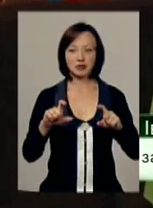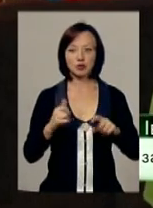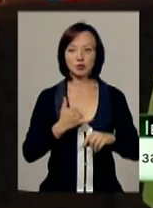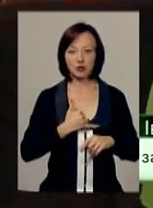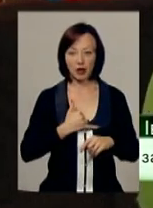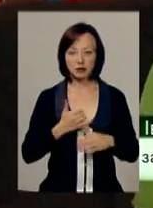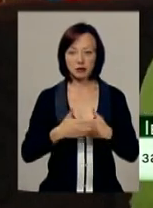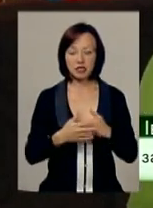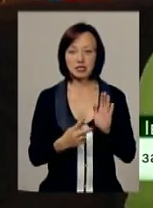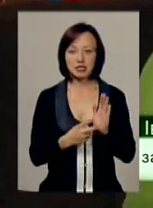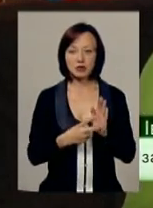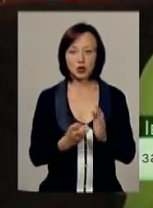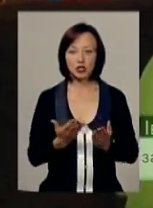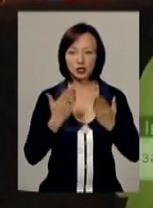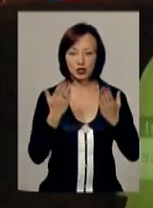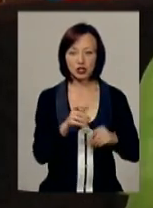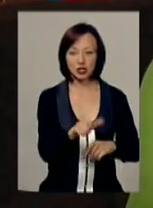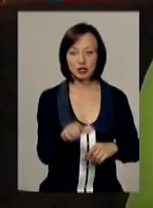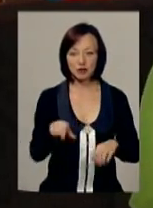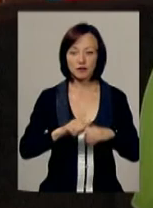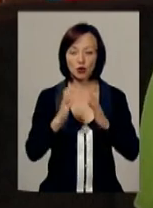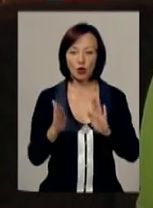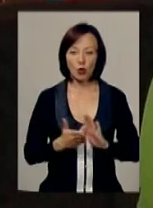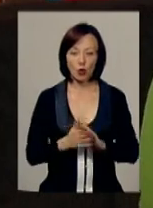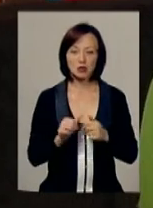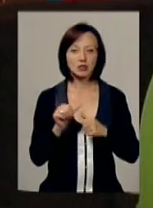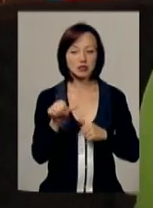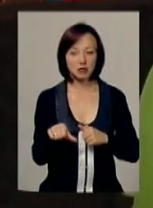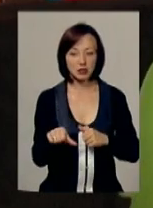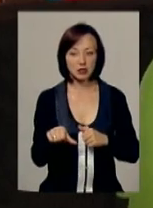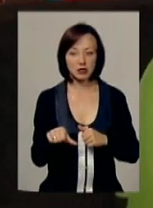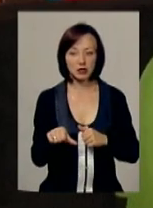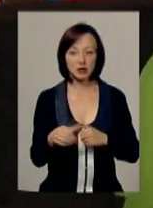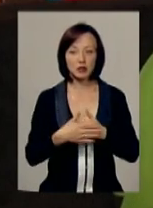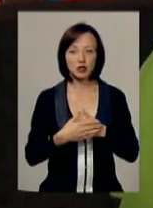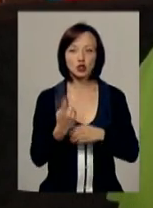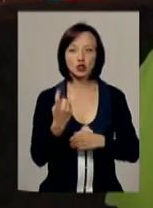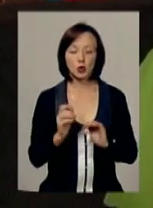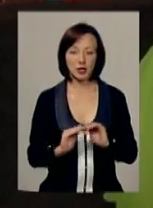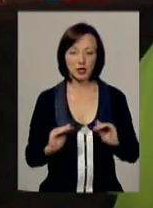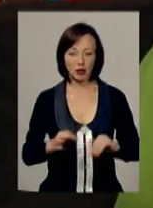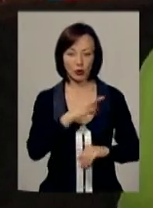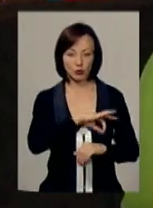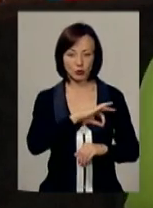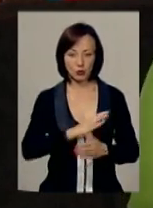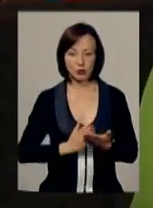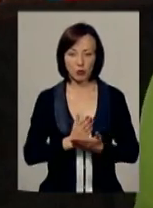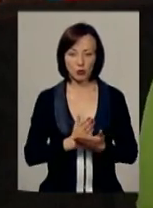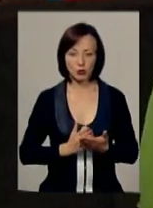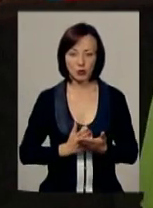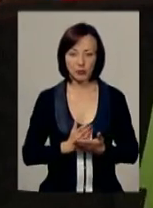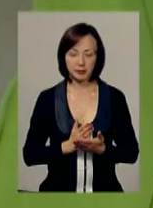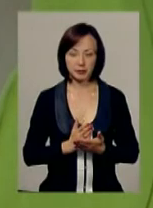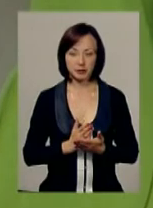нас близько 700 читачів всього, з них біля 100 дітей користуються послугами